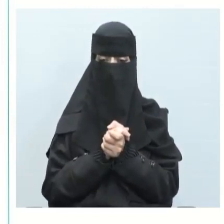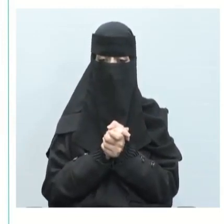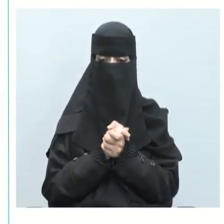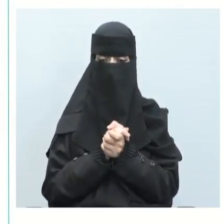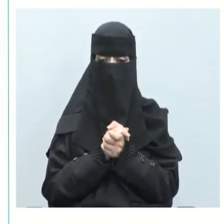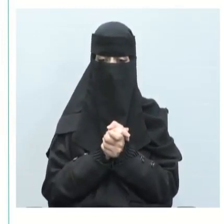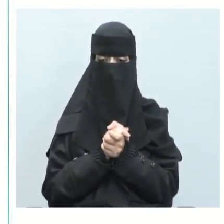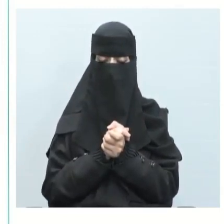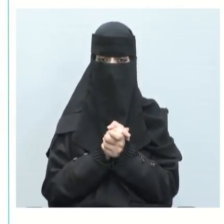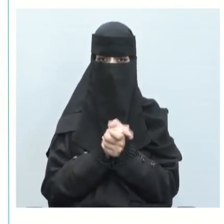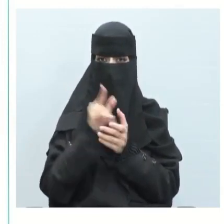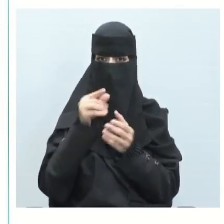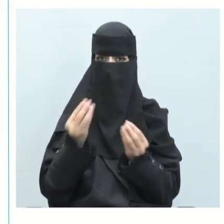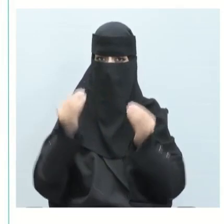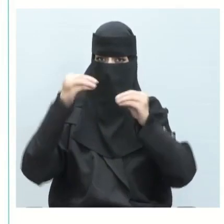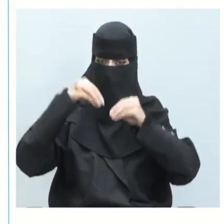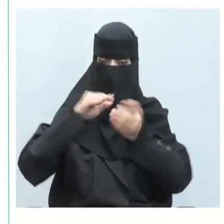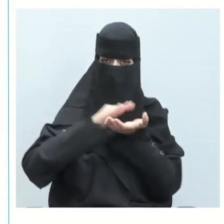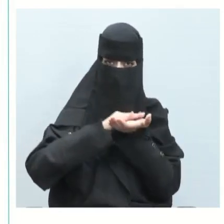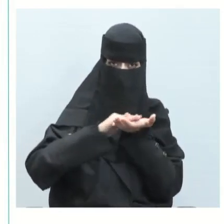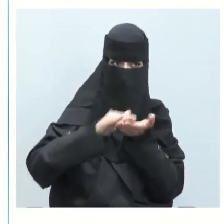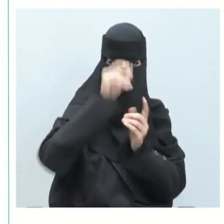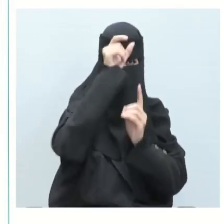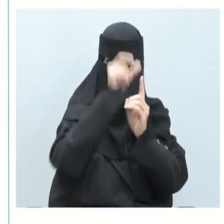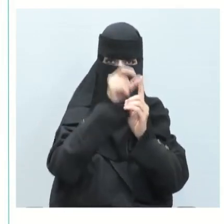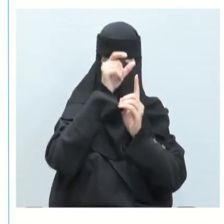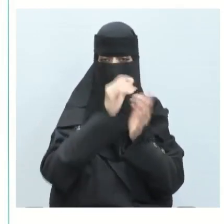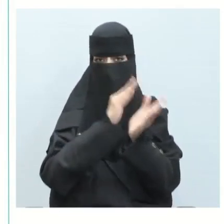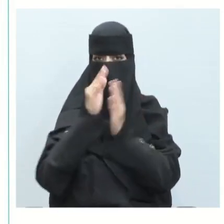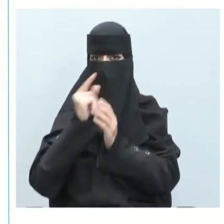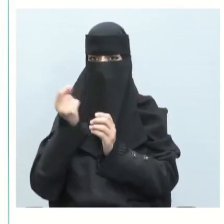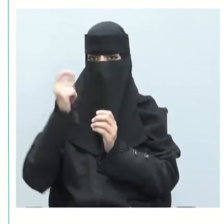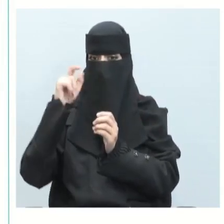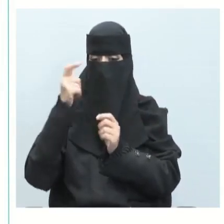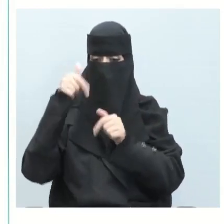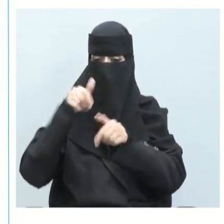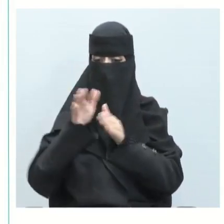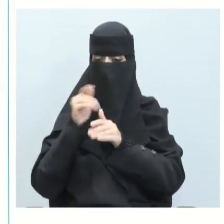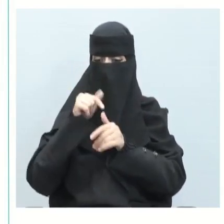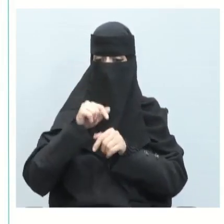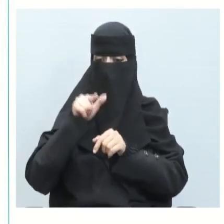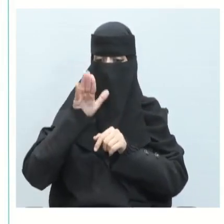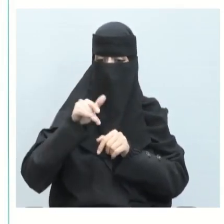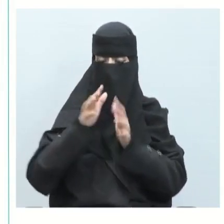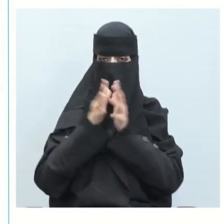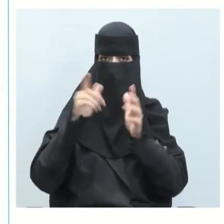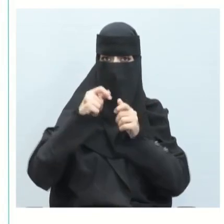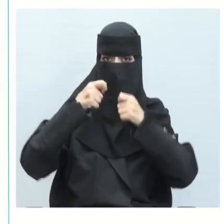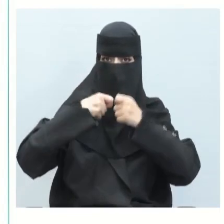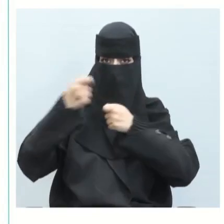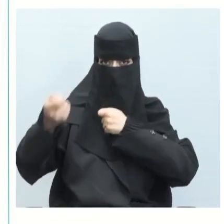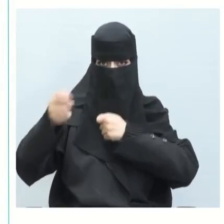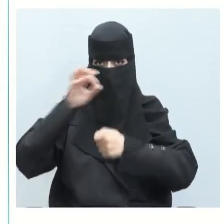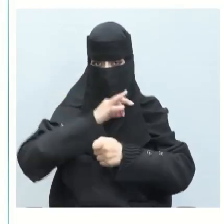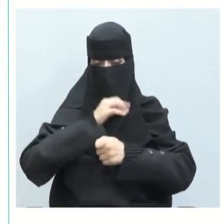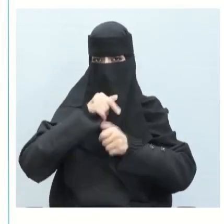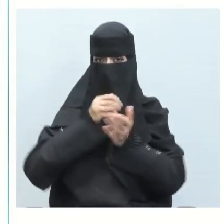المرجوه ايضا زياده قاعده العملاء قد يكون ك فرصه لزياده قاعده العملاء ويعد تعظيم الايرادات طريقه